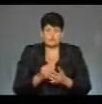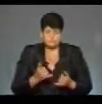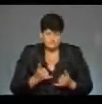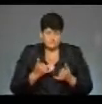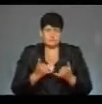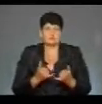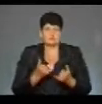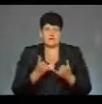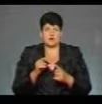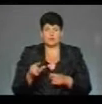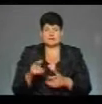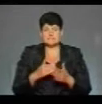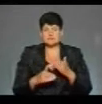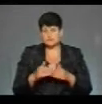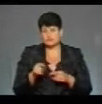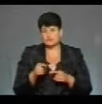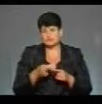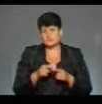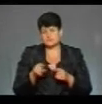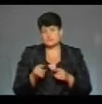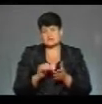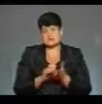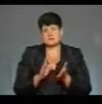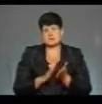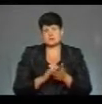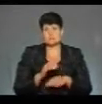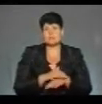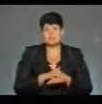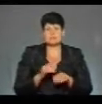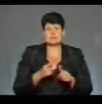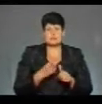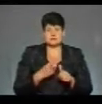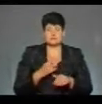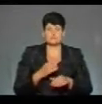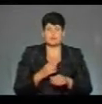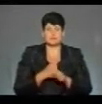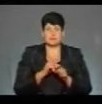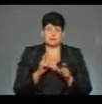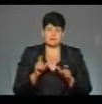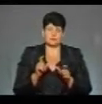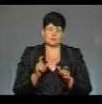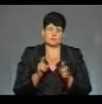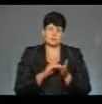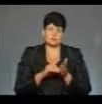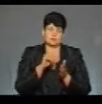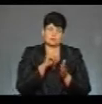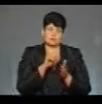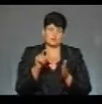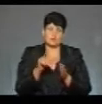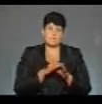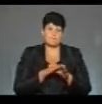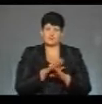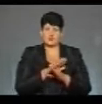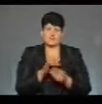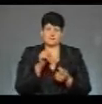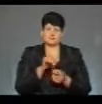інвалідністю. Тому в даному разі ми записуємо адресу, назву аптеки, просто ставимо позначку, що вона абсолютно